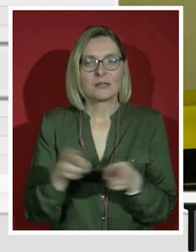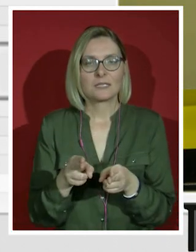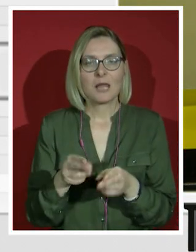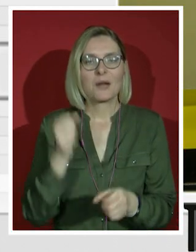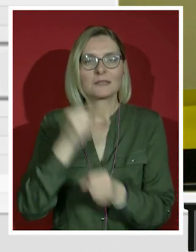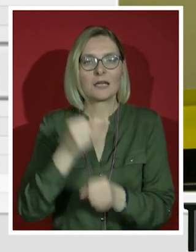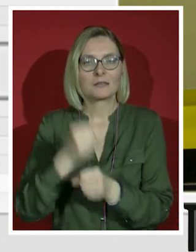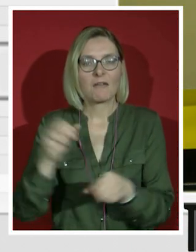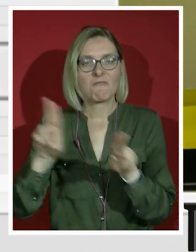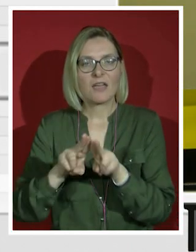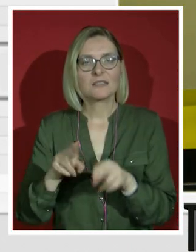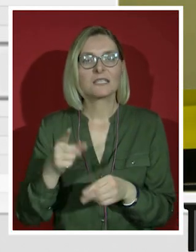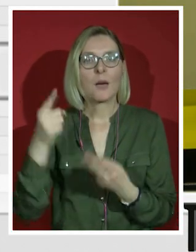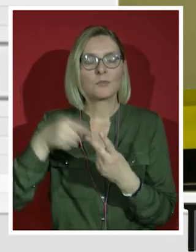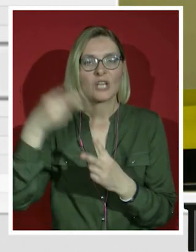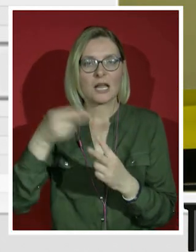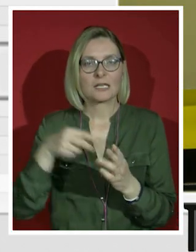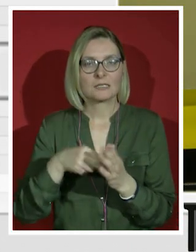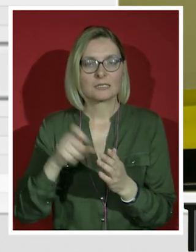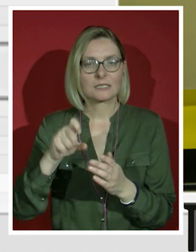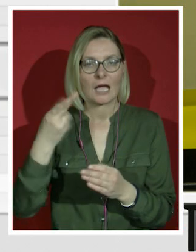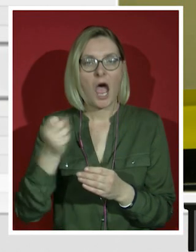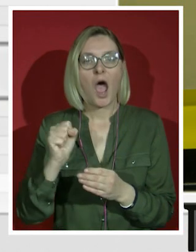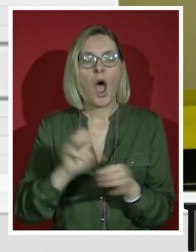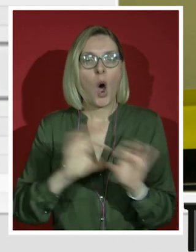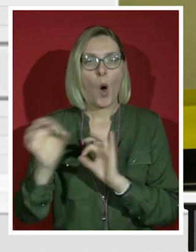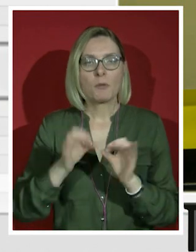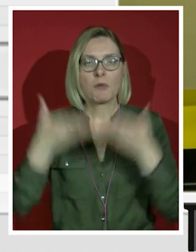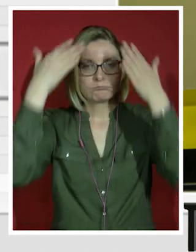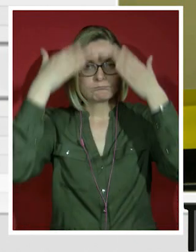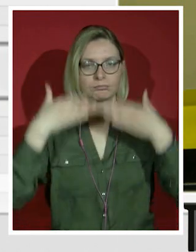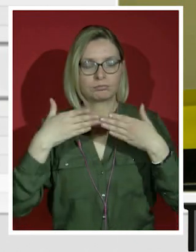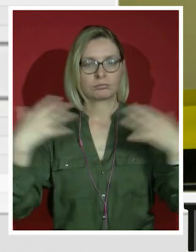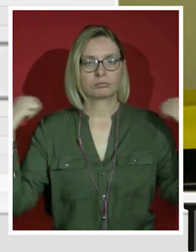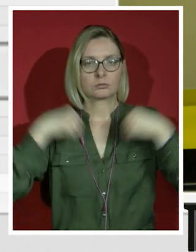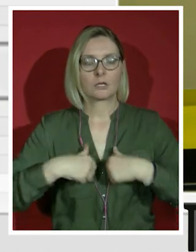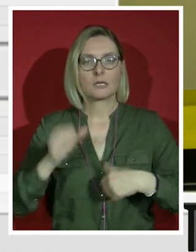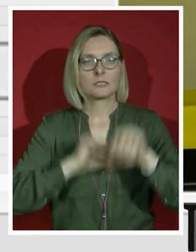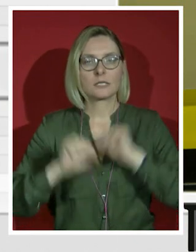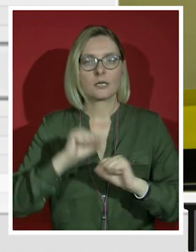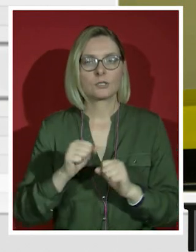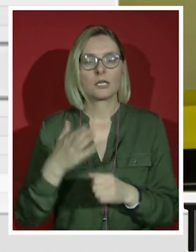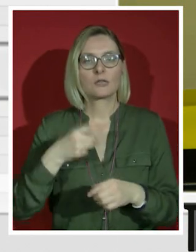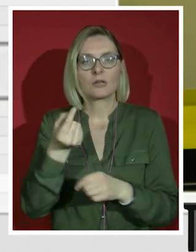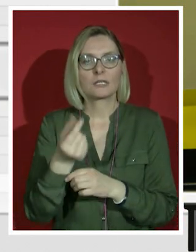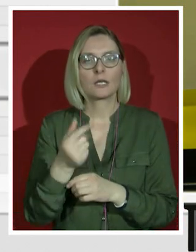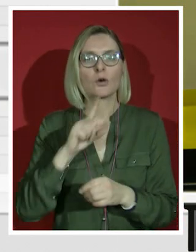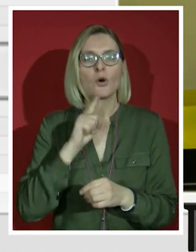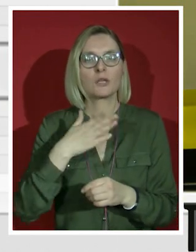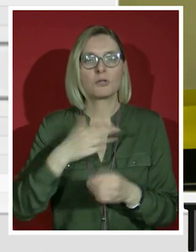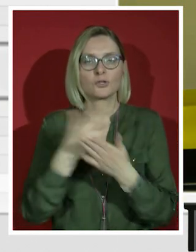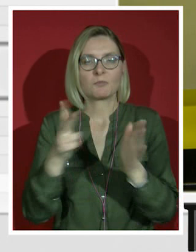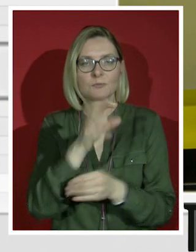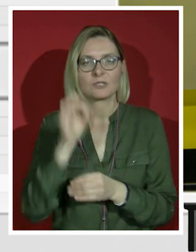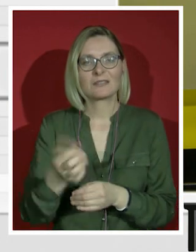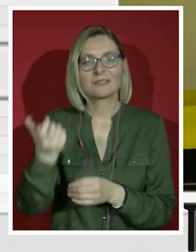за пчеларската опрема, бидејќи сме едни од редките кои имаат 18% ДДВ за